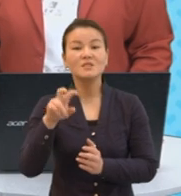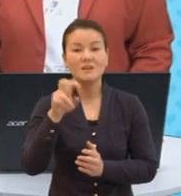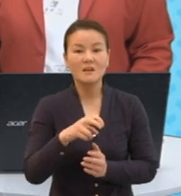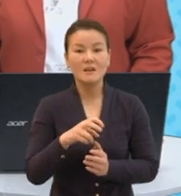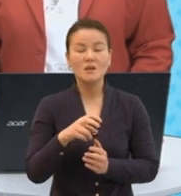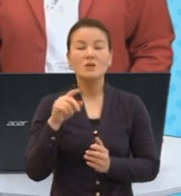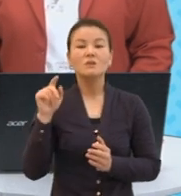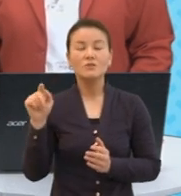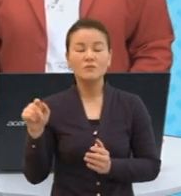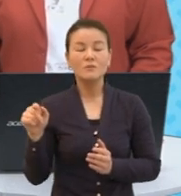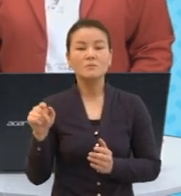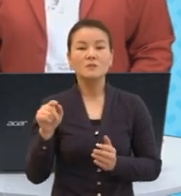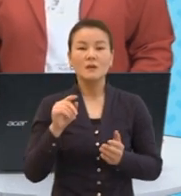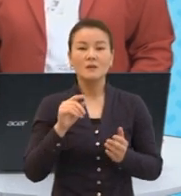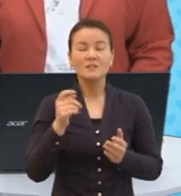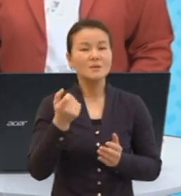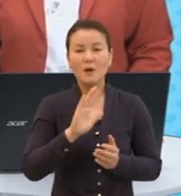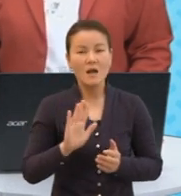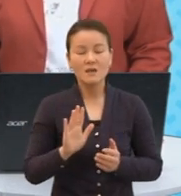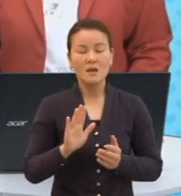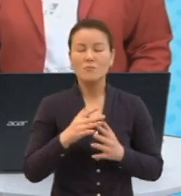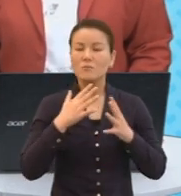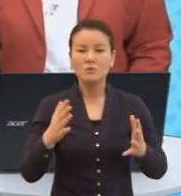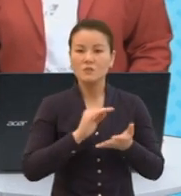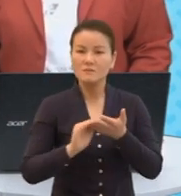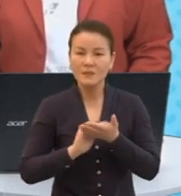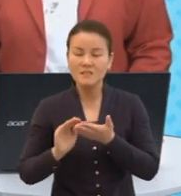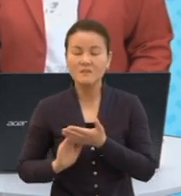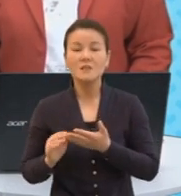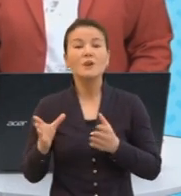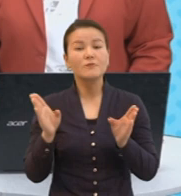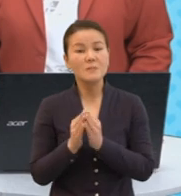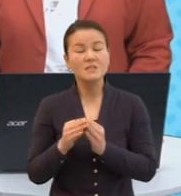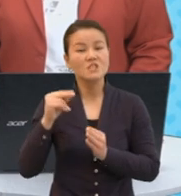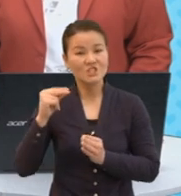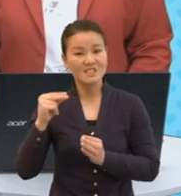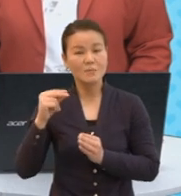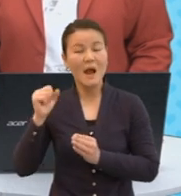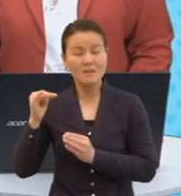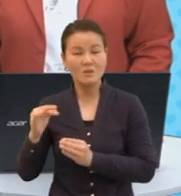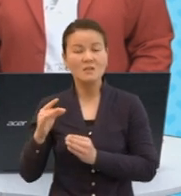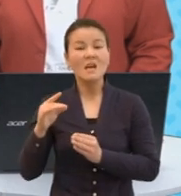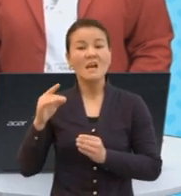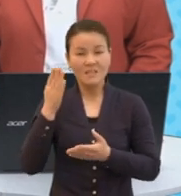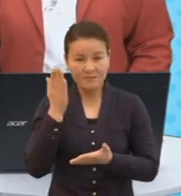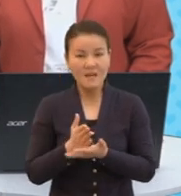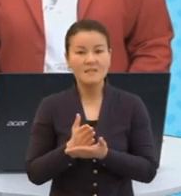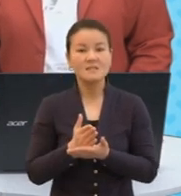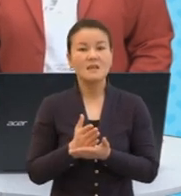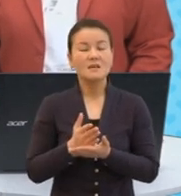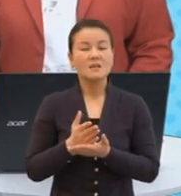создано немало литературных произведений. Вместе с Чингизом Айтматовым он является одним из